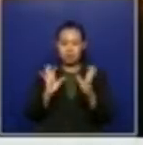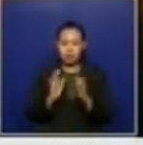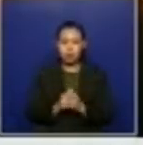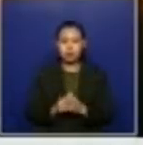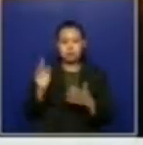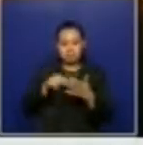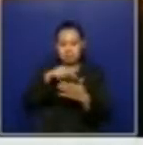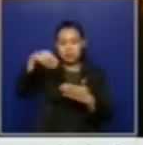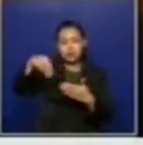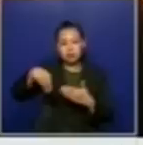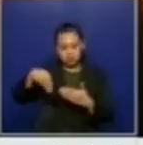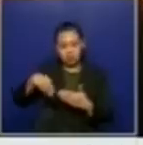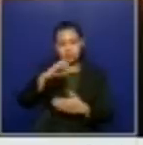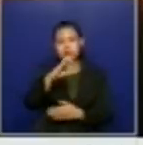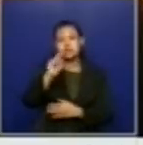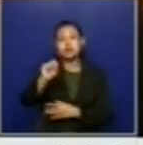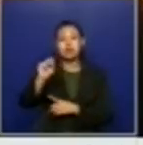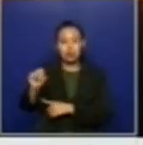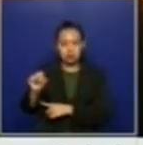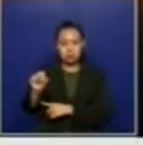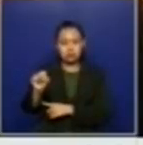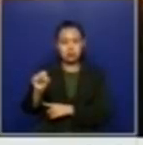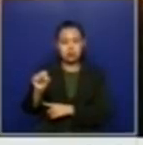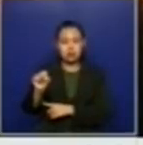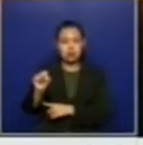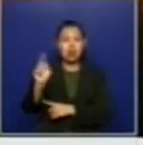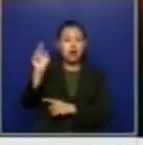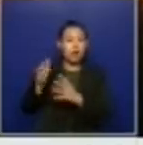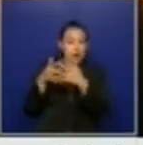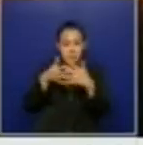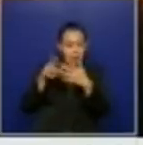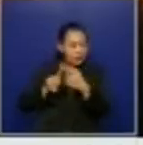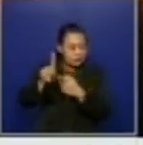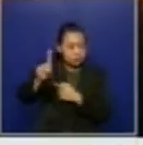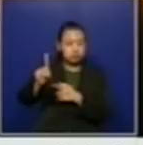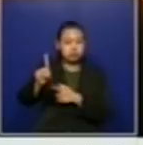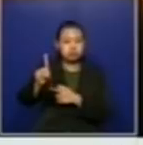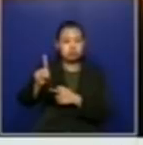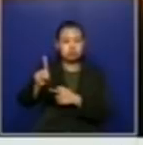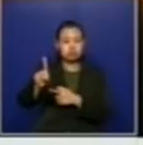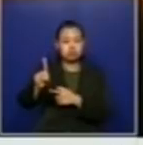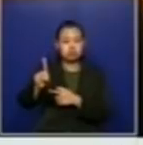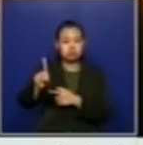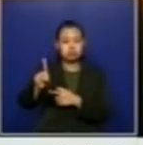ง CNN ฮะสำนักข่าวอันดับหนึ่งของอเมริกาครับ